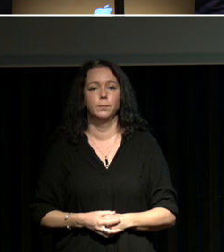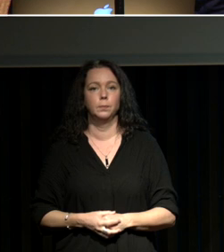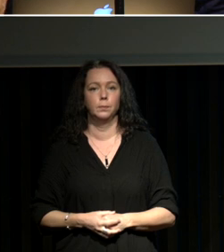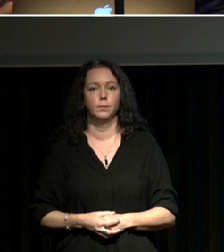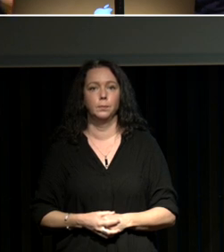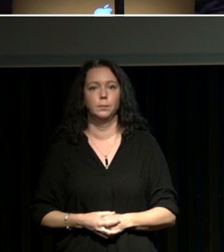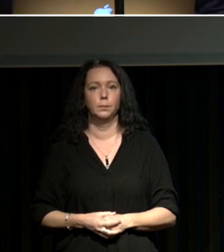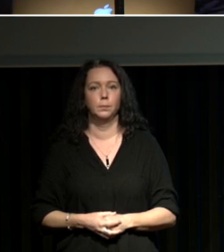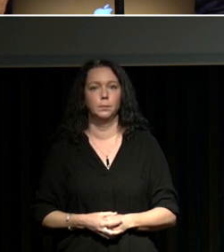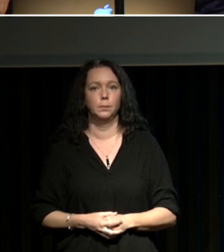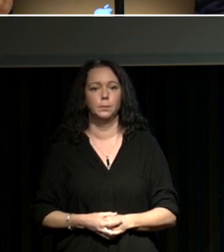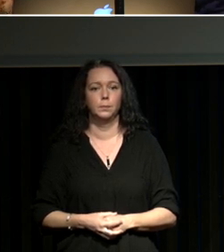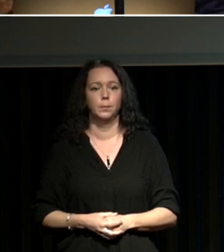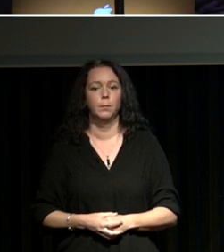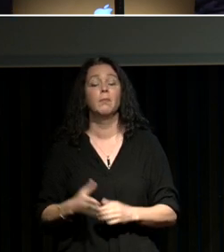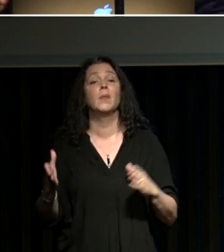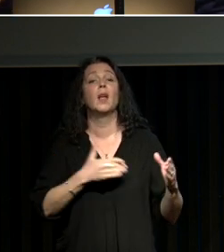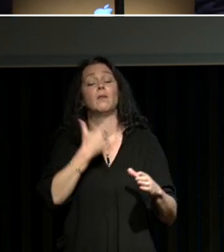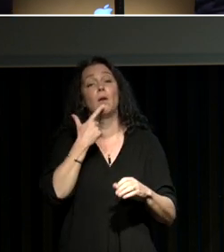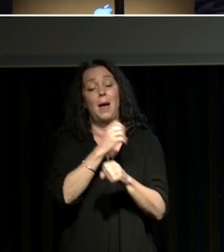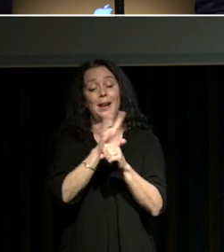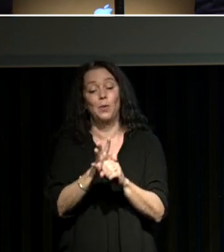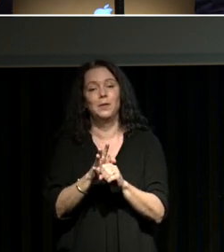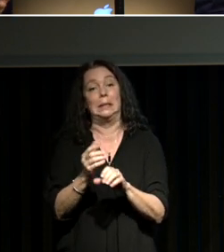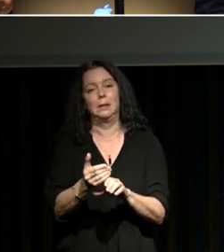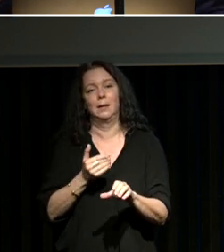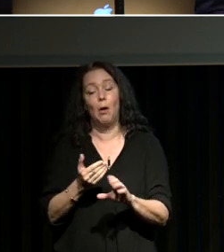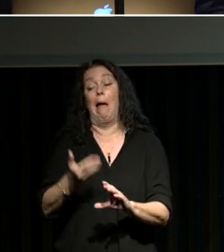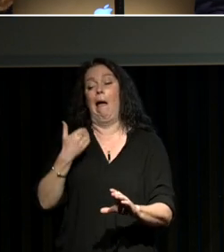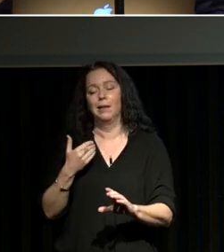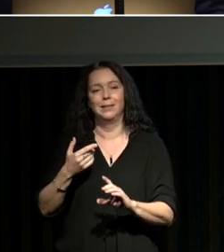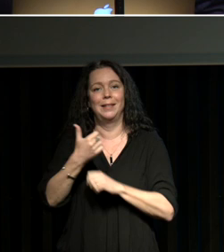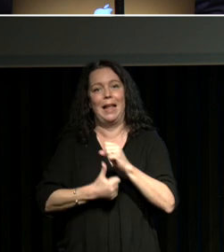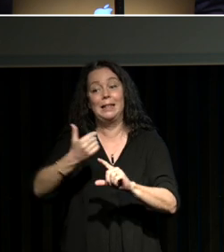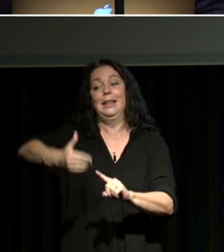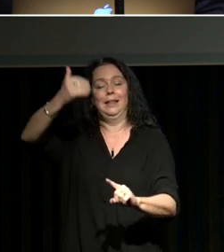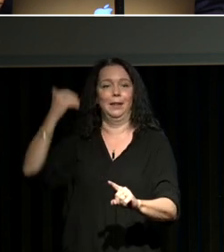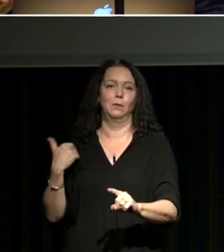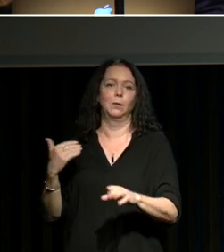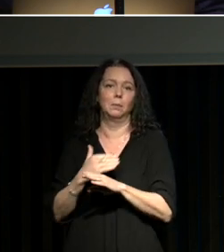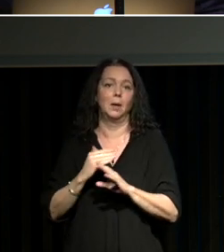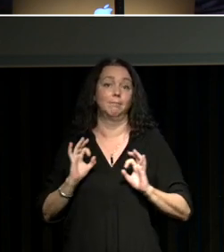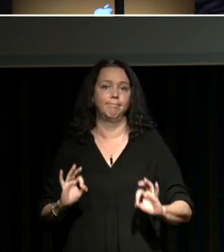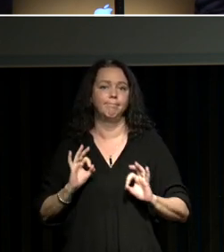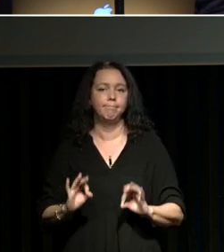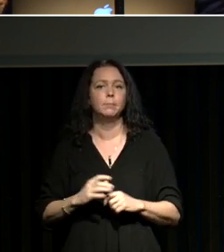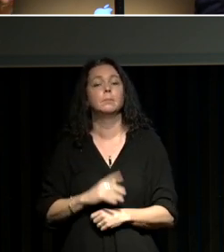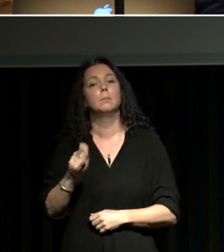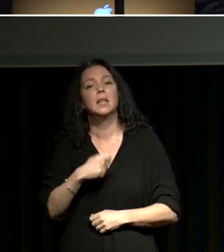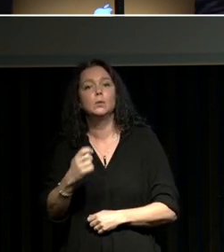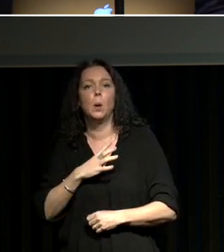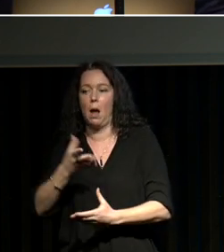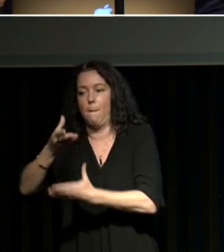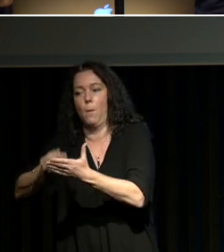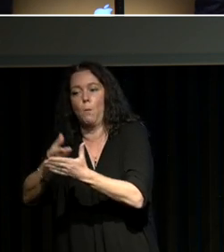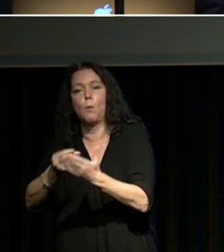Alors, avant de parler du Covid, on va parler de la dernière année où finalement tout se passait à peu près correctement. Il y avait certes de la pénurie, mais la